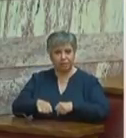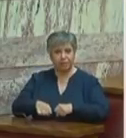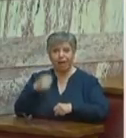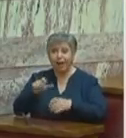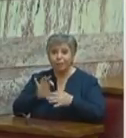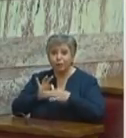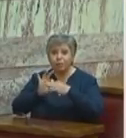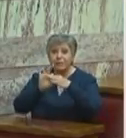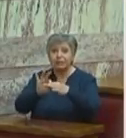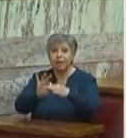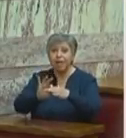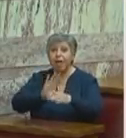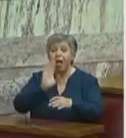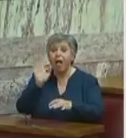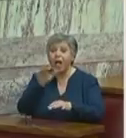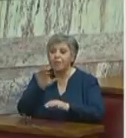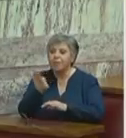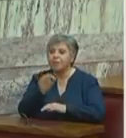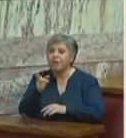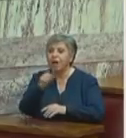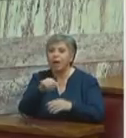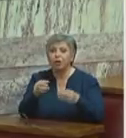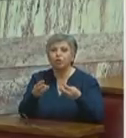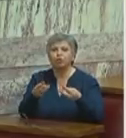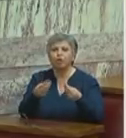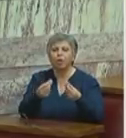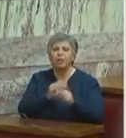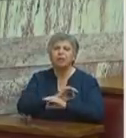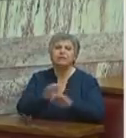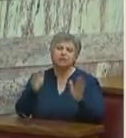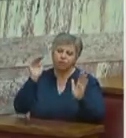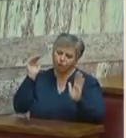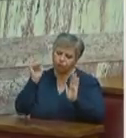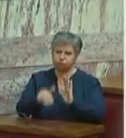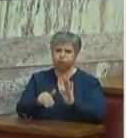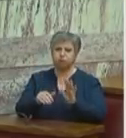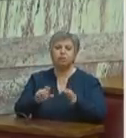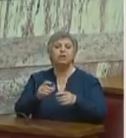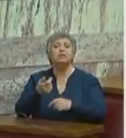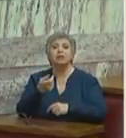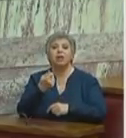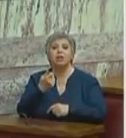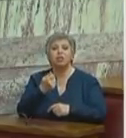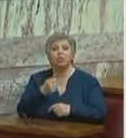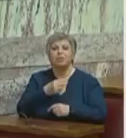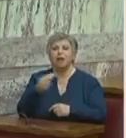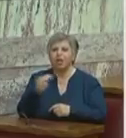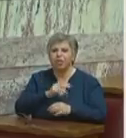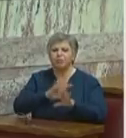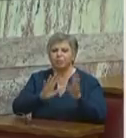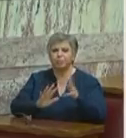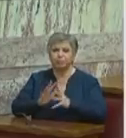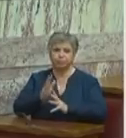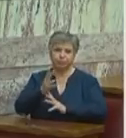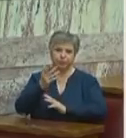χειρότερο, βλαπτικό για τη χώρα, για την οικονομία, για την προοπτική των Ελλήνων πολιτών. Και αυτό